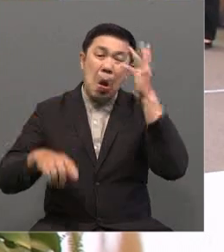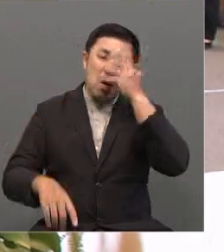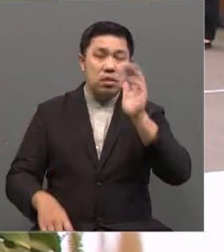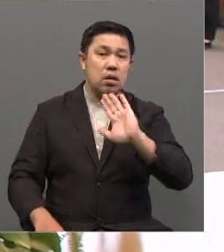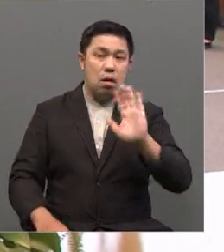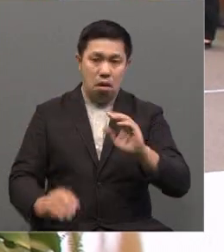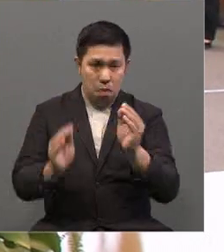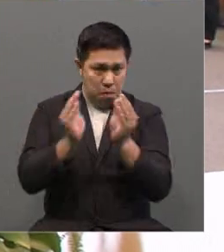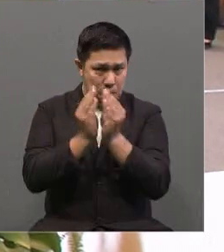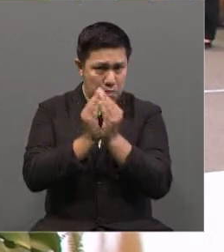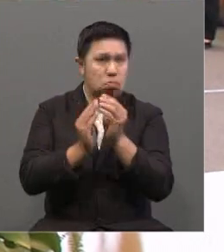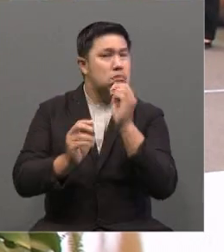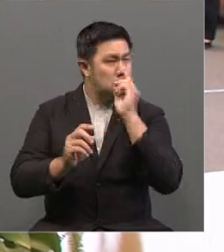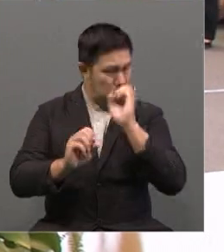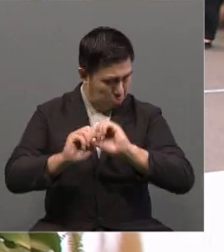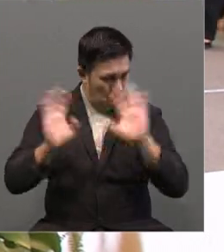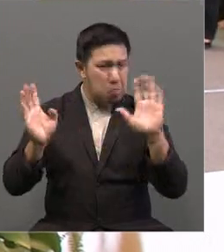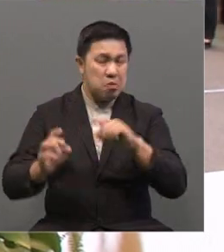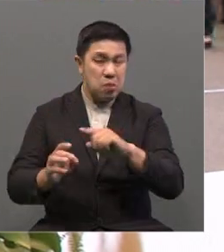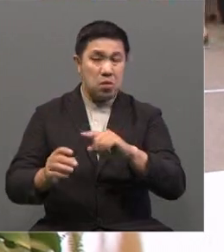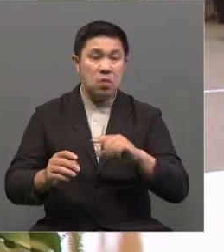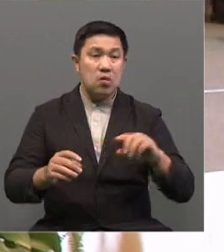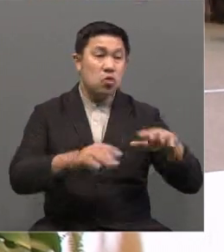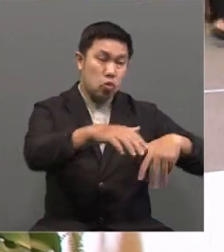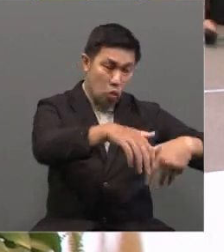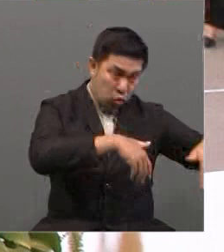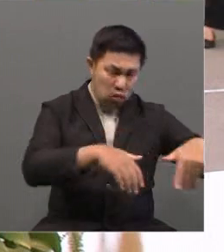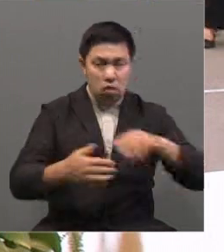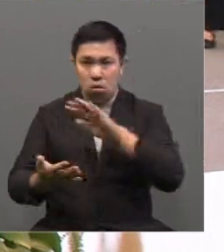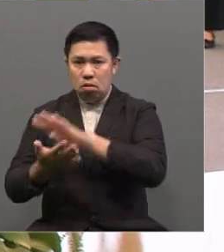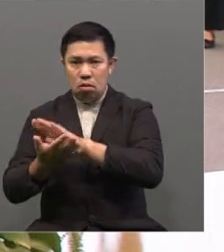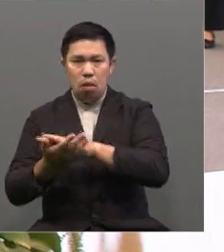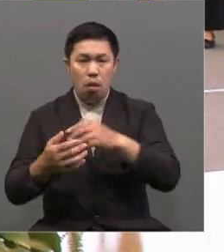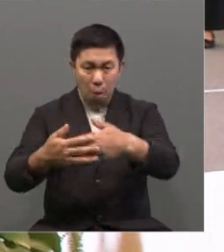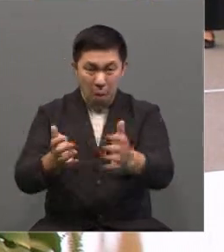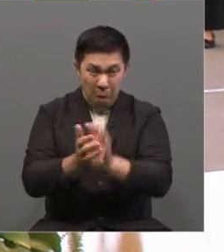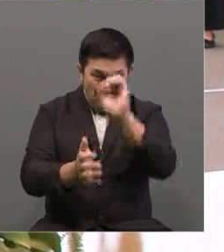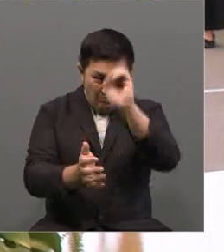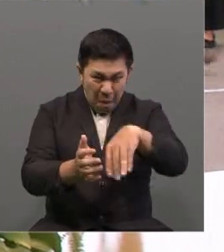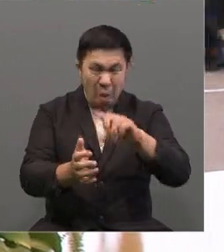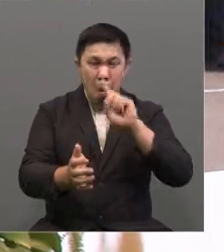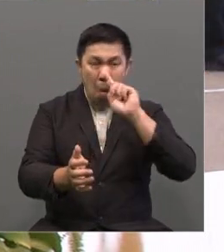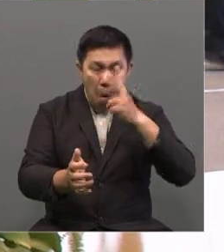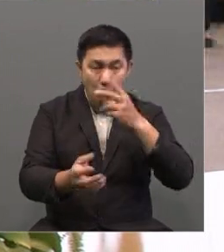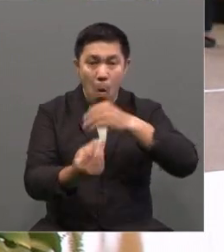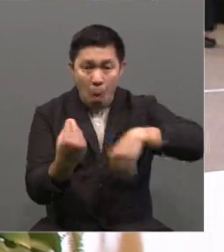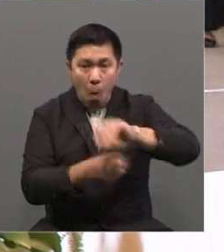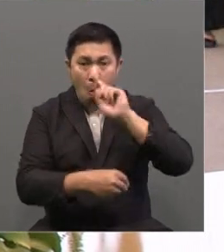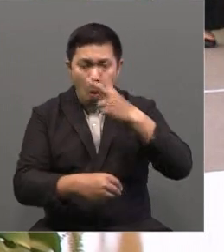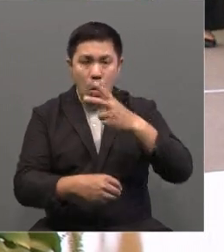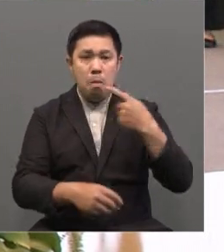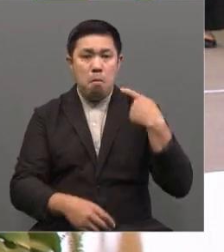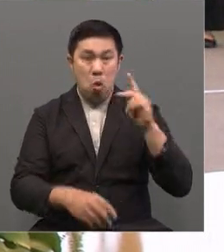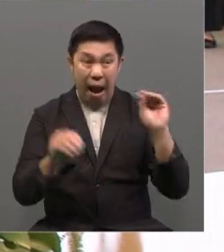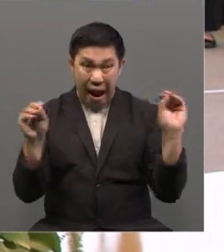ดเจนเลยว่ามันได้ผลจริงๆนะทั้ง2 ส่วนทั้งชุมชนแล้วก็โรงเรียนเนี่ยสามารถเอาขยะกลับมาใช้ใหม่ให้เกิดประโยชน์ได้ถึ